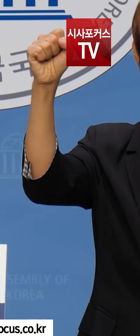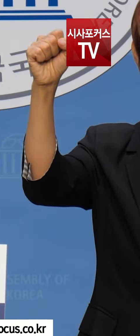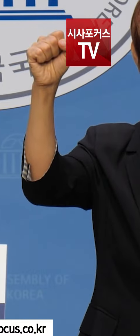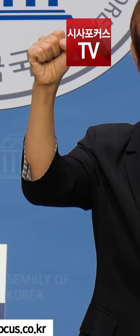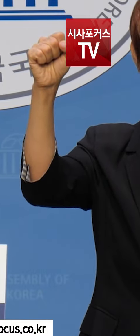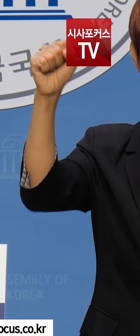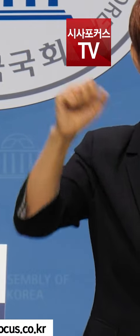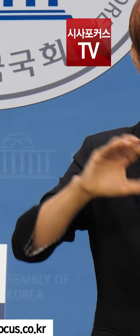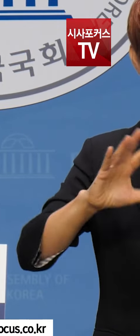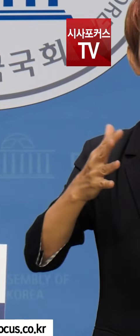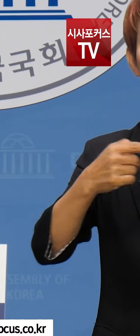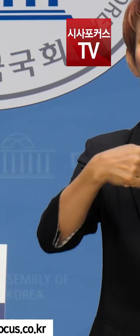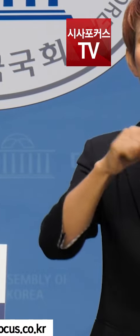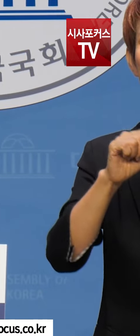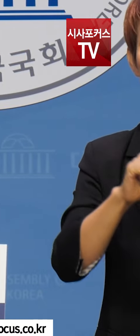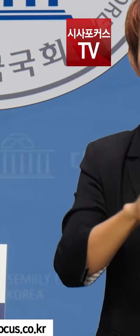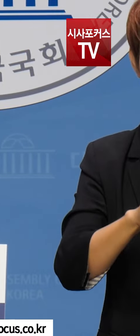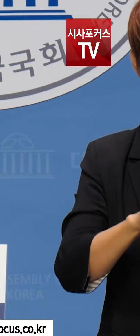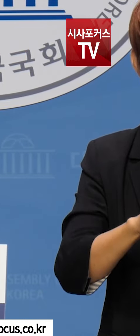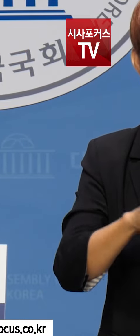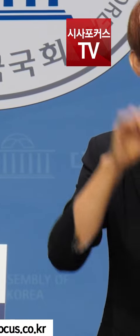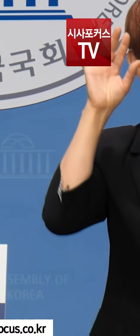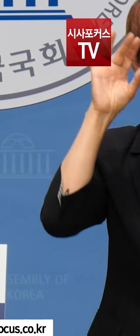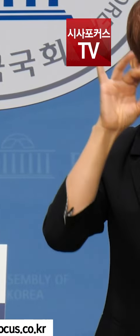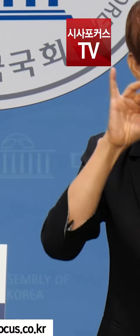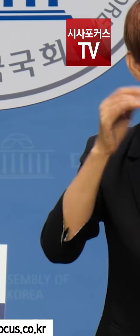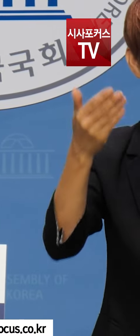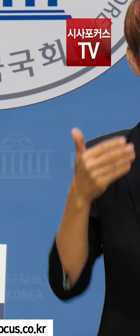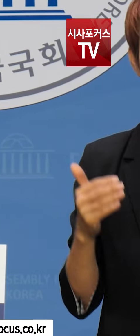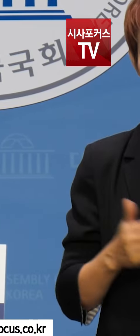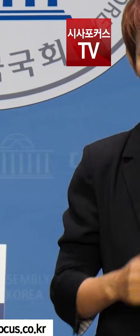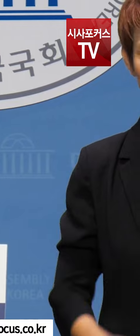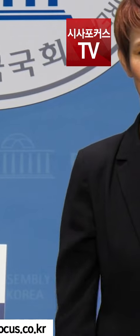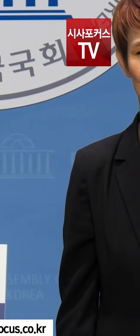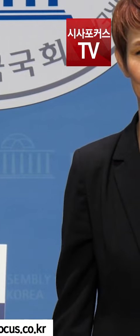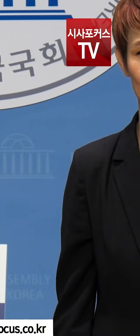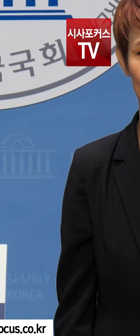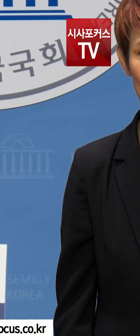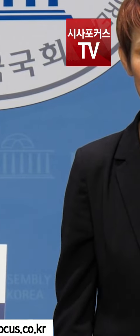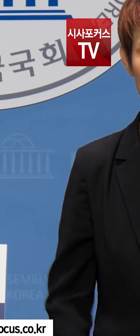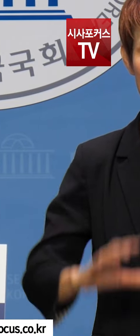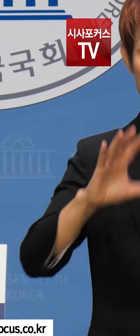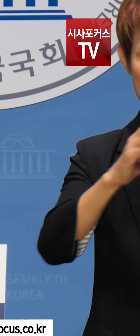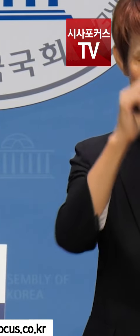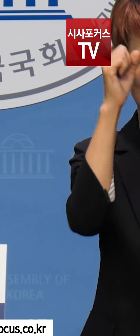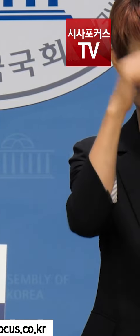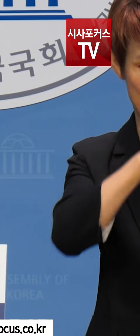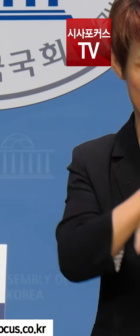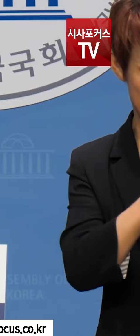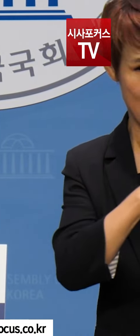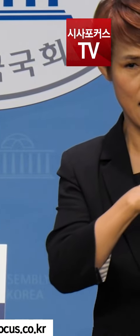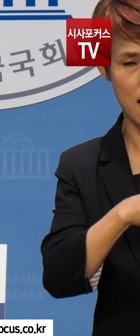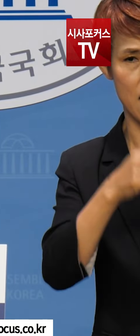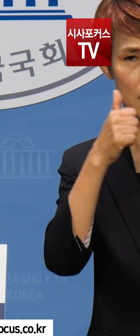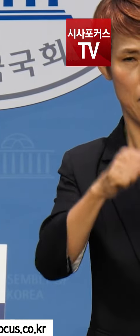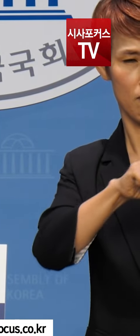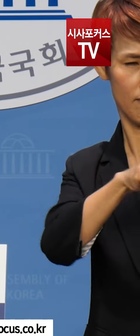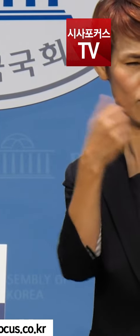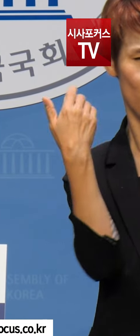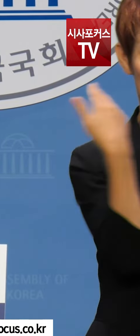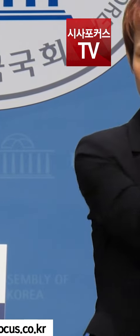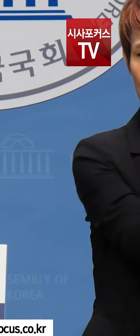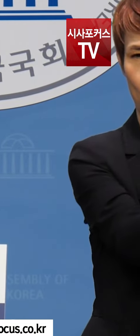국민의 마음을 움직였습니다. 우리는 나라를 망친 세력을 심판하는